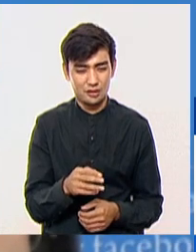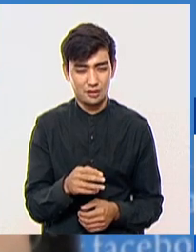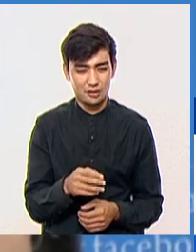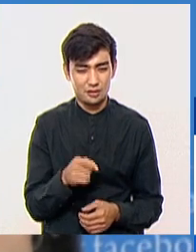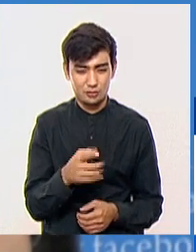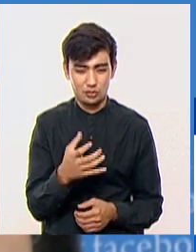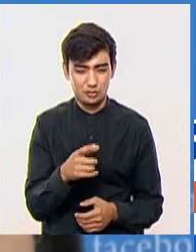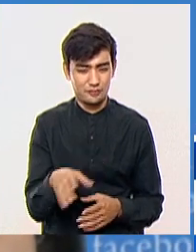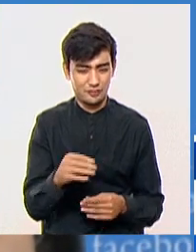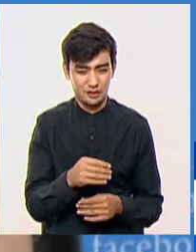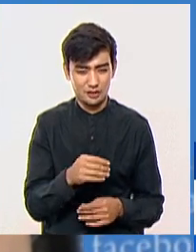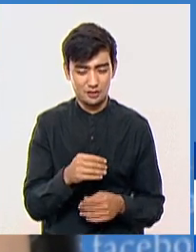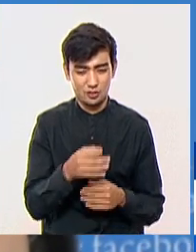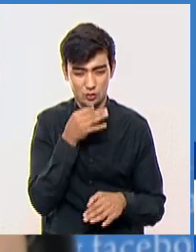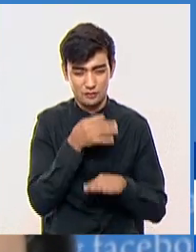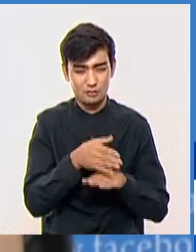Басым бөлігі олар